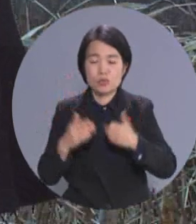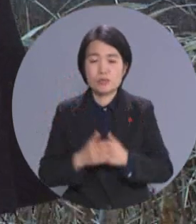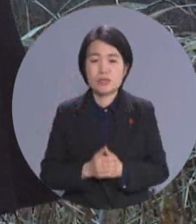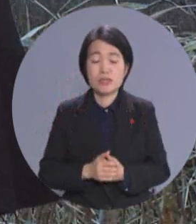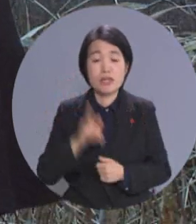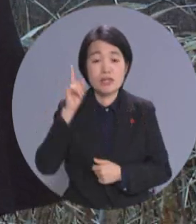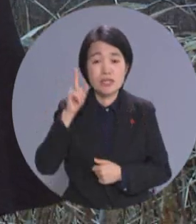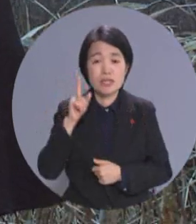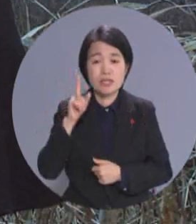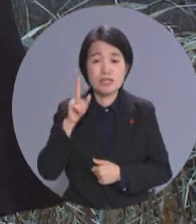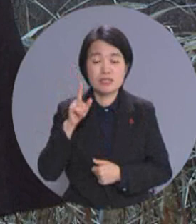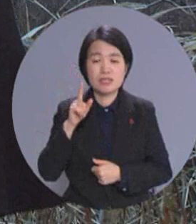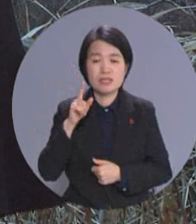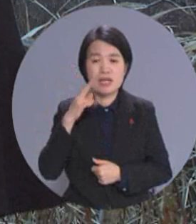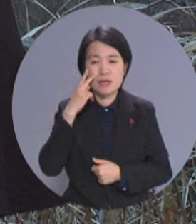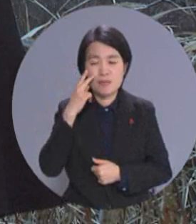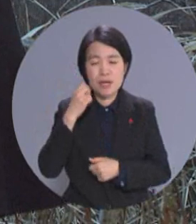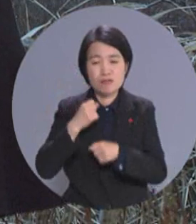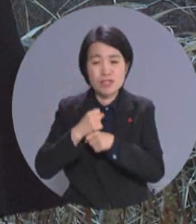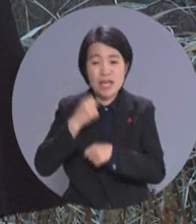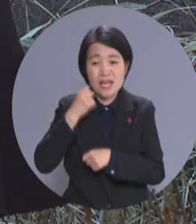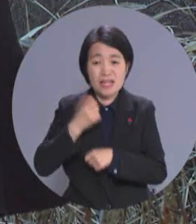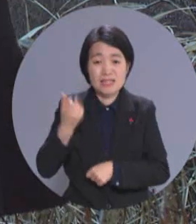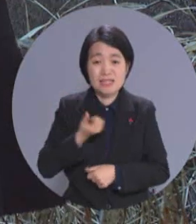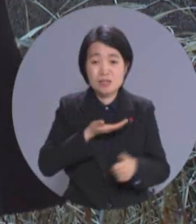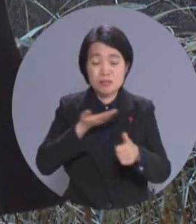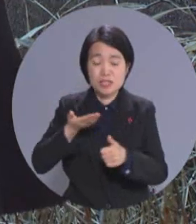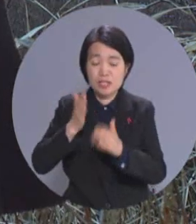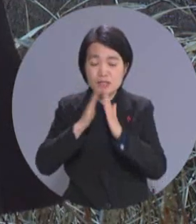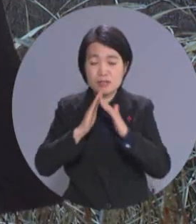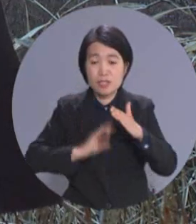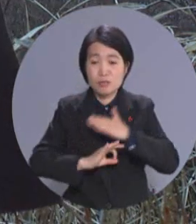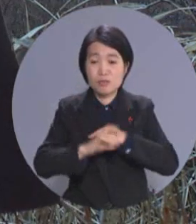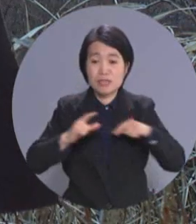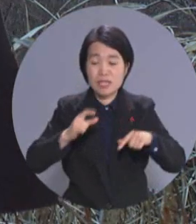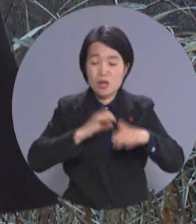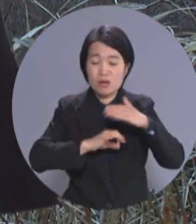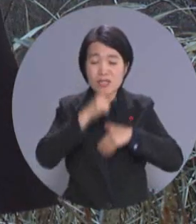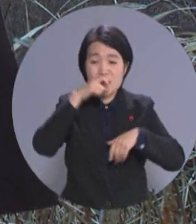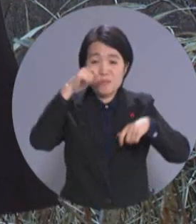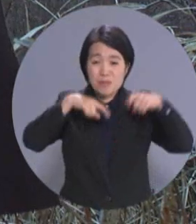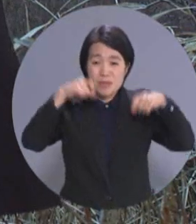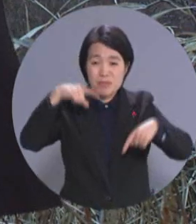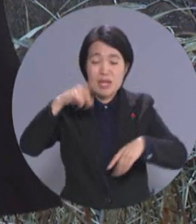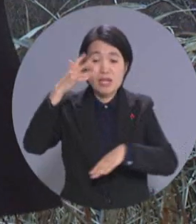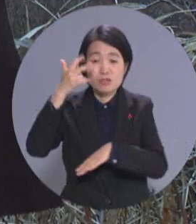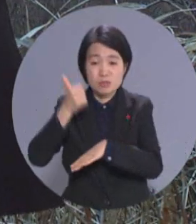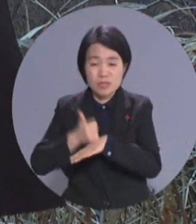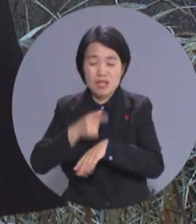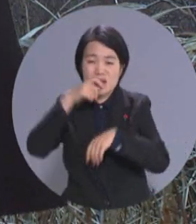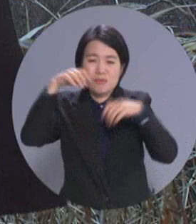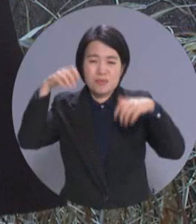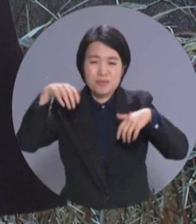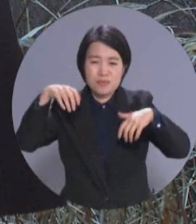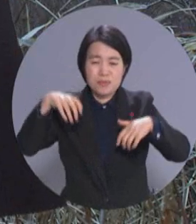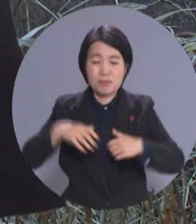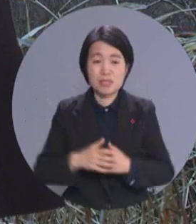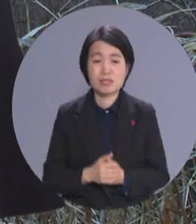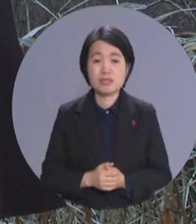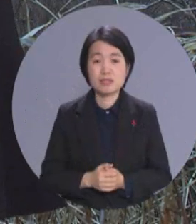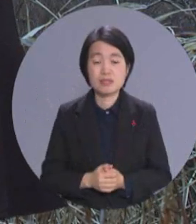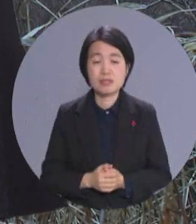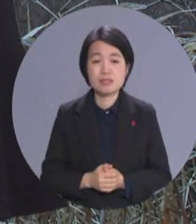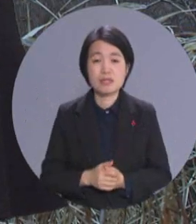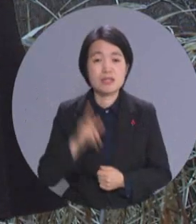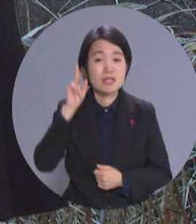이르겠다 우산 챙기셔야겠습니다 전남 동부 지역의 오전부터 빗방울 떨어지기 시작해 주말까지 비가 내리겠습니다